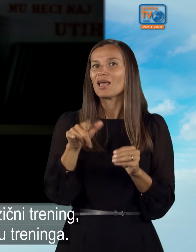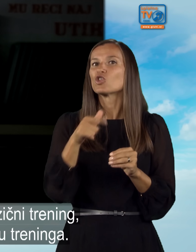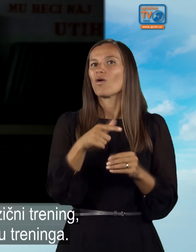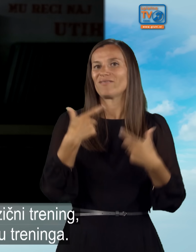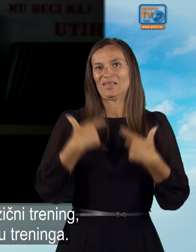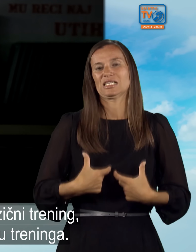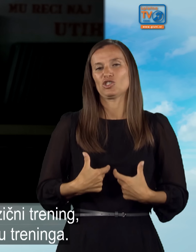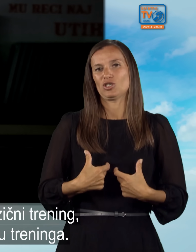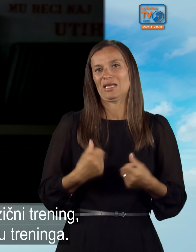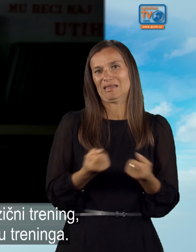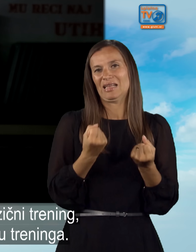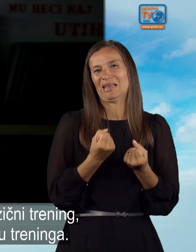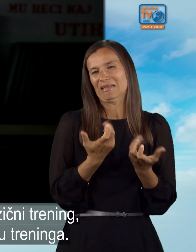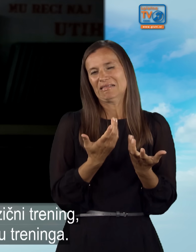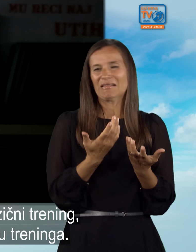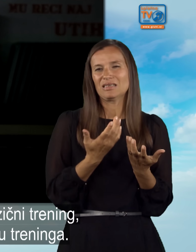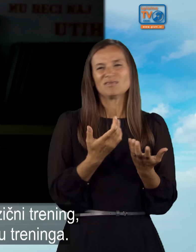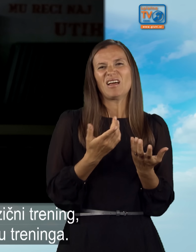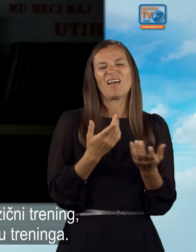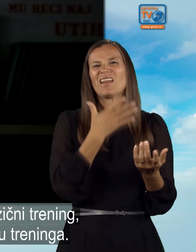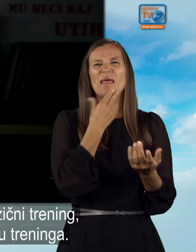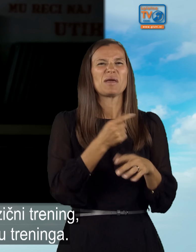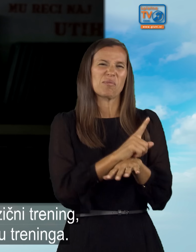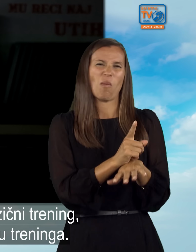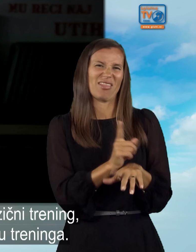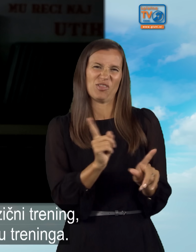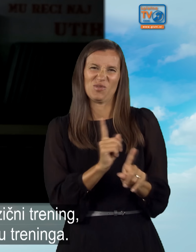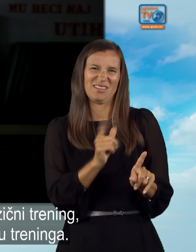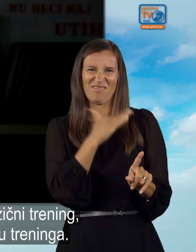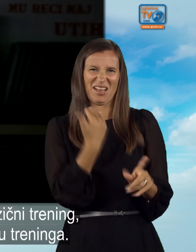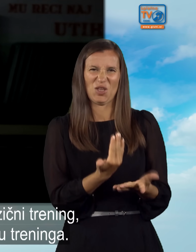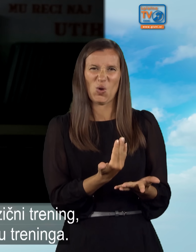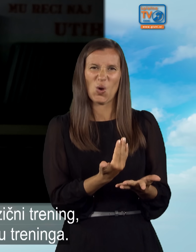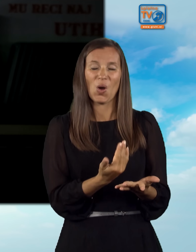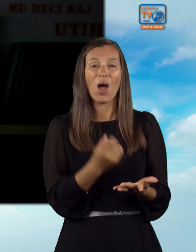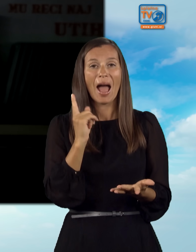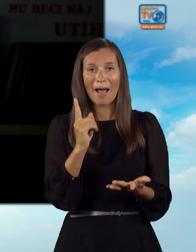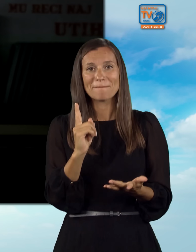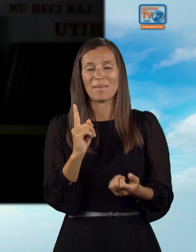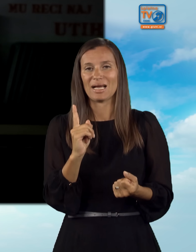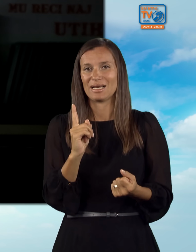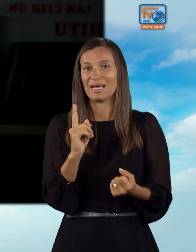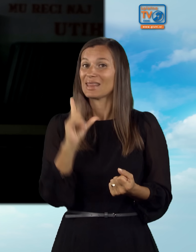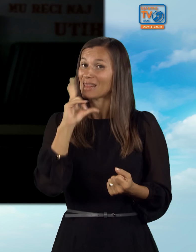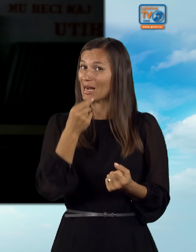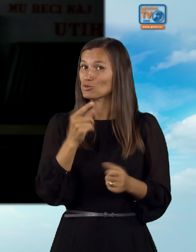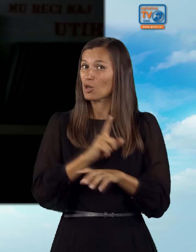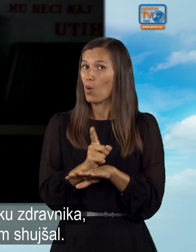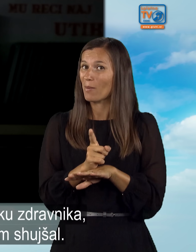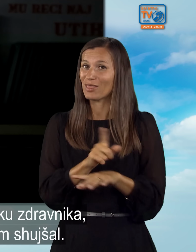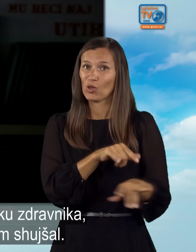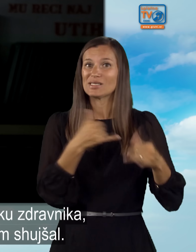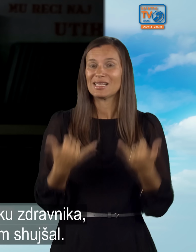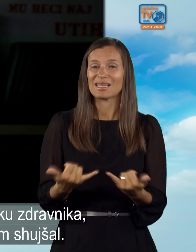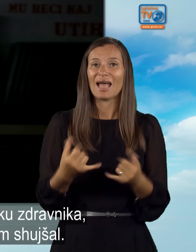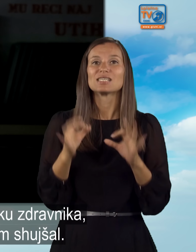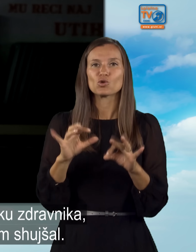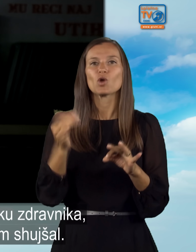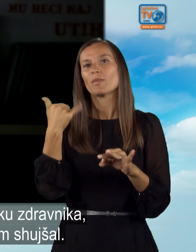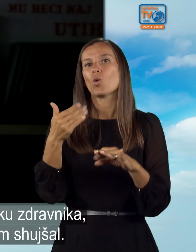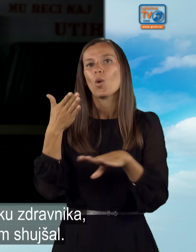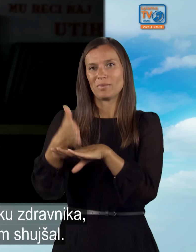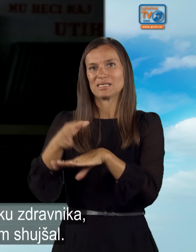ne, konc konc je to fizični trening, ne, lepih momentov ni najbolje po treningu, ne, ampak